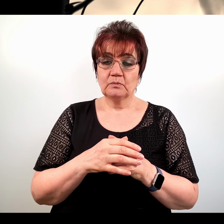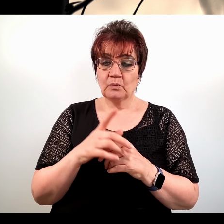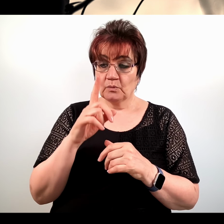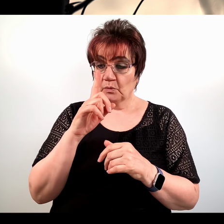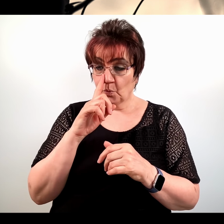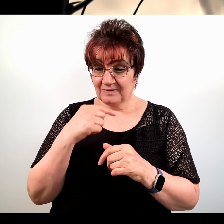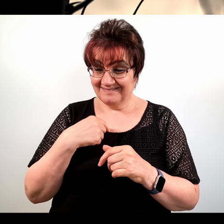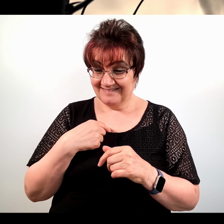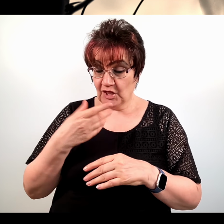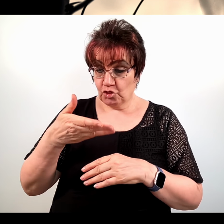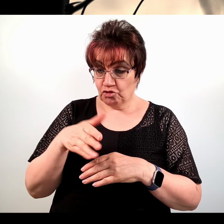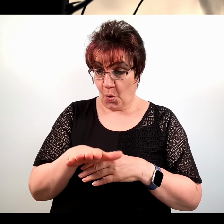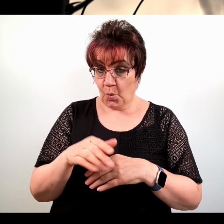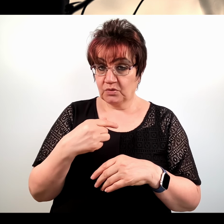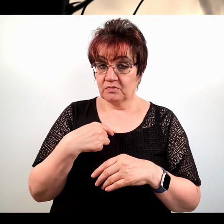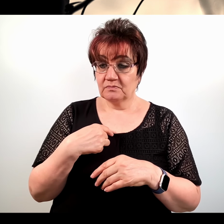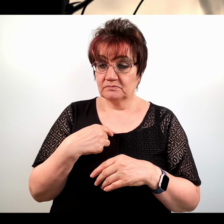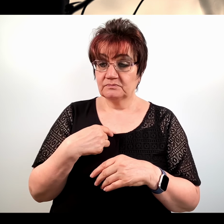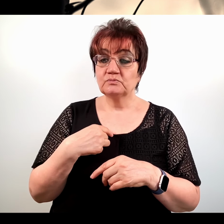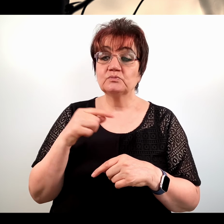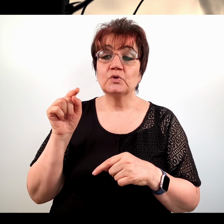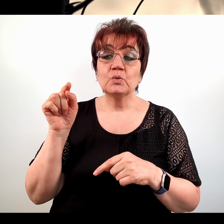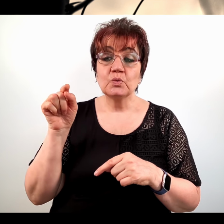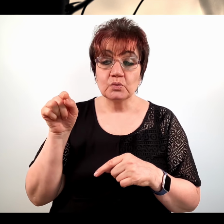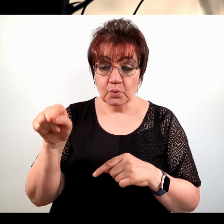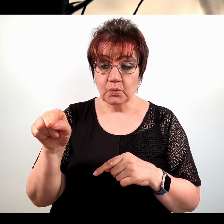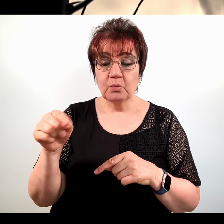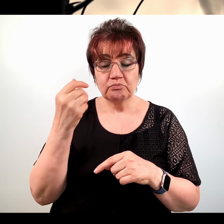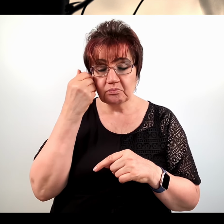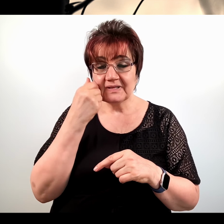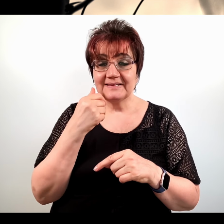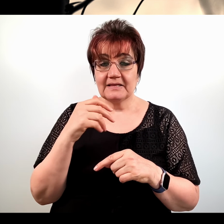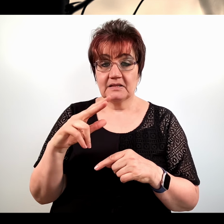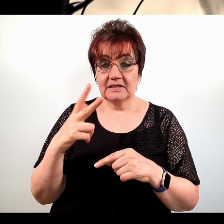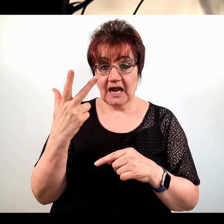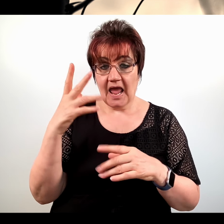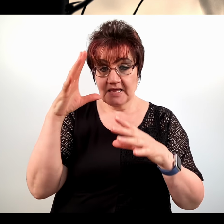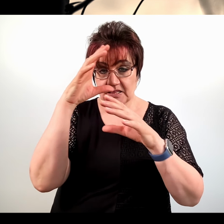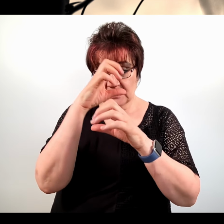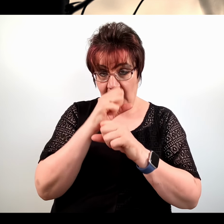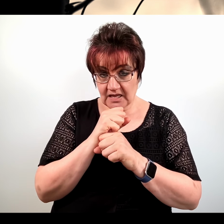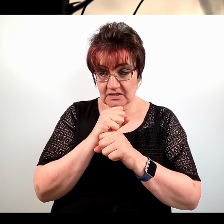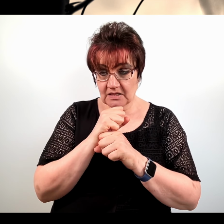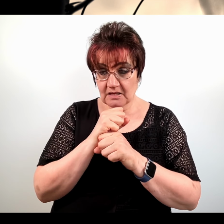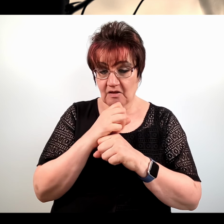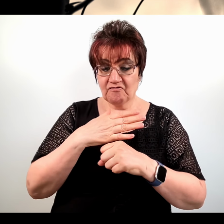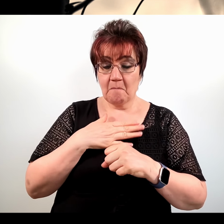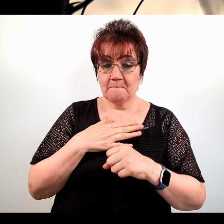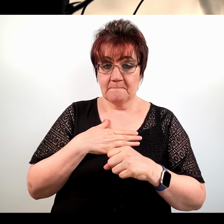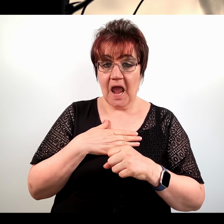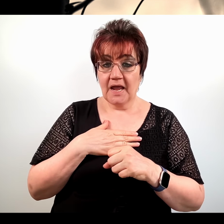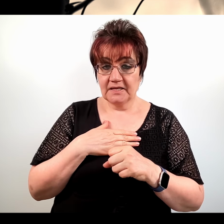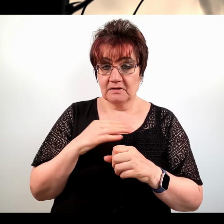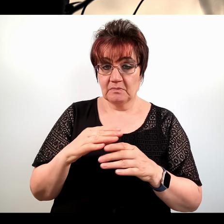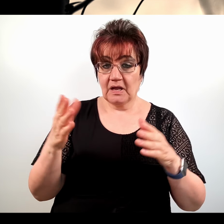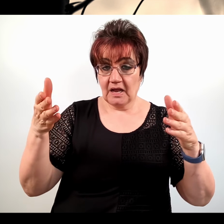Wenn ich tot bin, sollst du drei Nächte auf meinem Grab wachen.